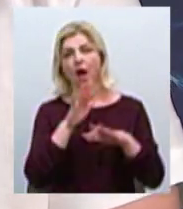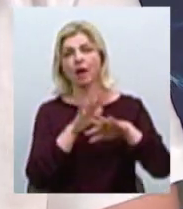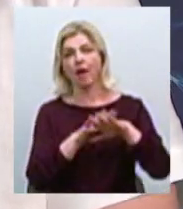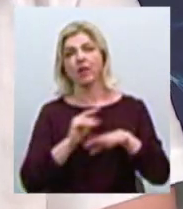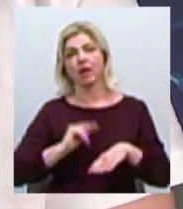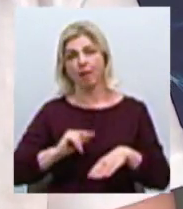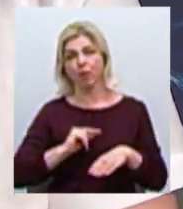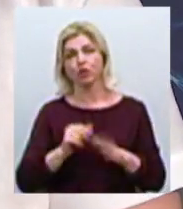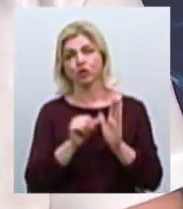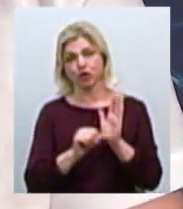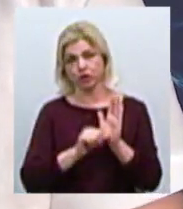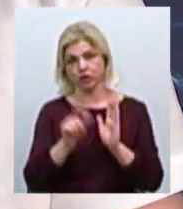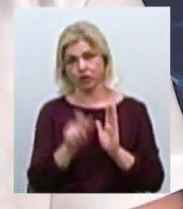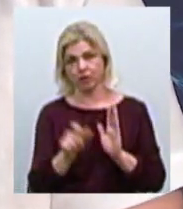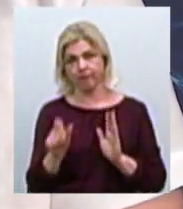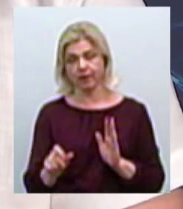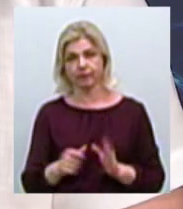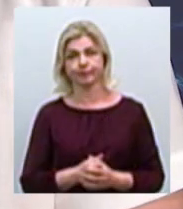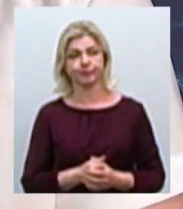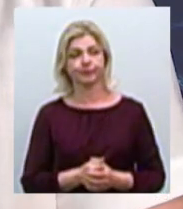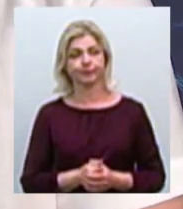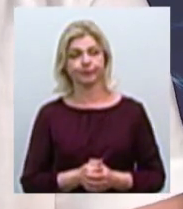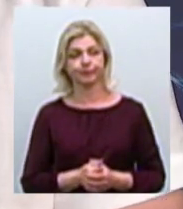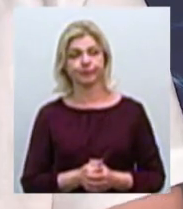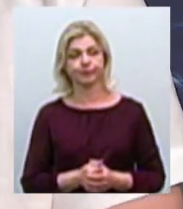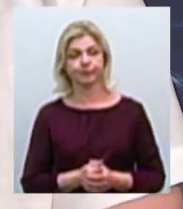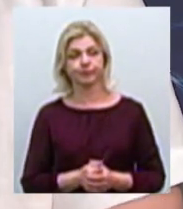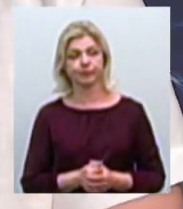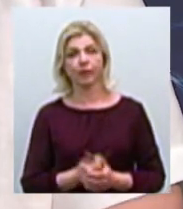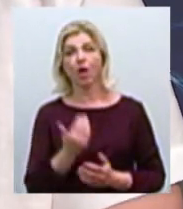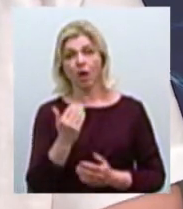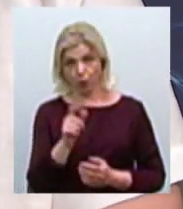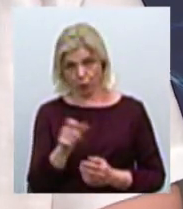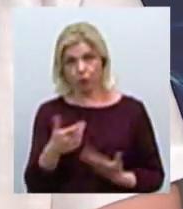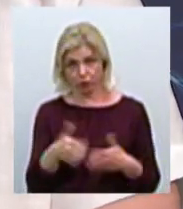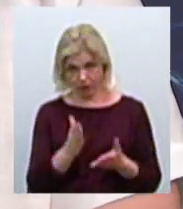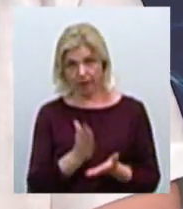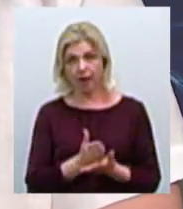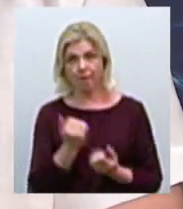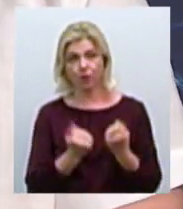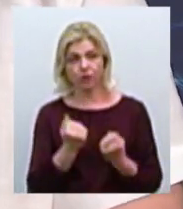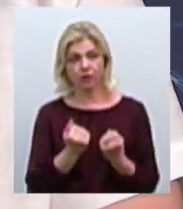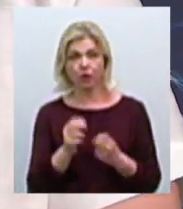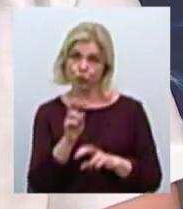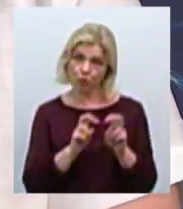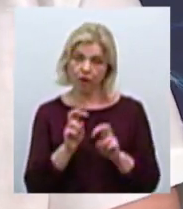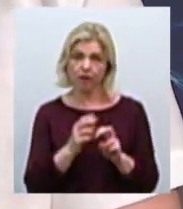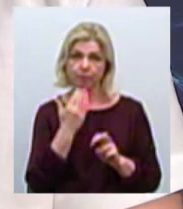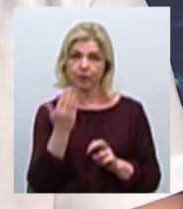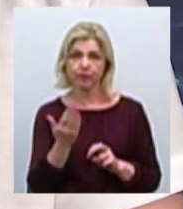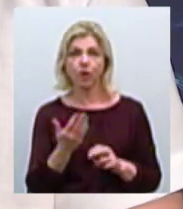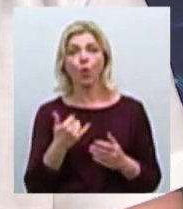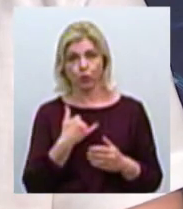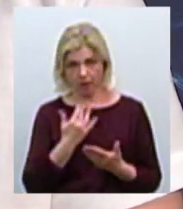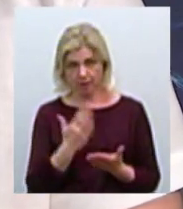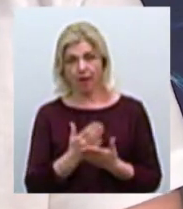составляє 60 чоловік. На 23 автобуси. Да. Вони вже є чи шукають? Да. Я можу сказати, що у нас є водителі